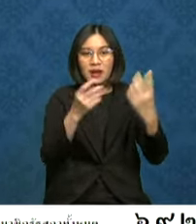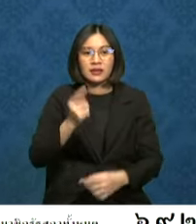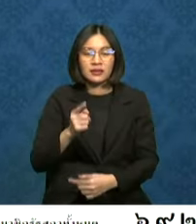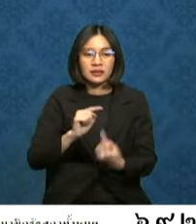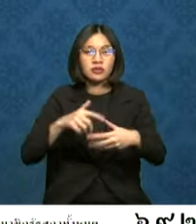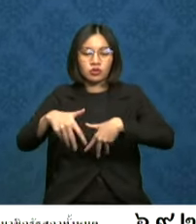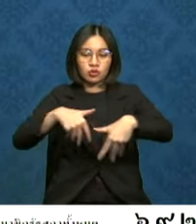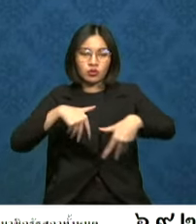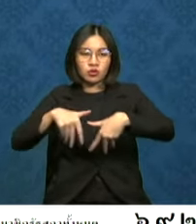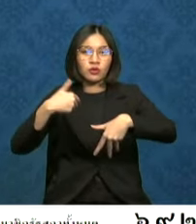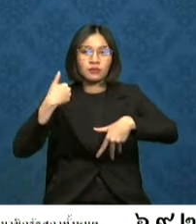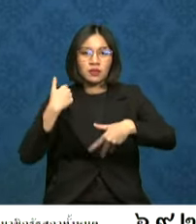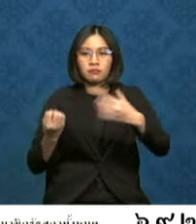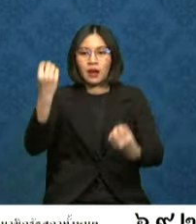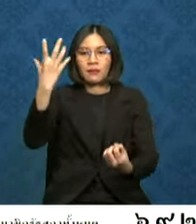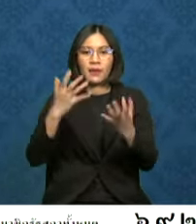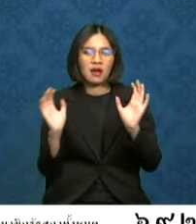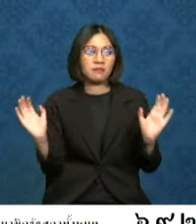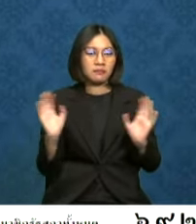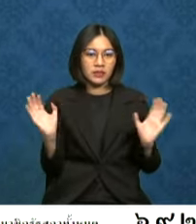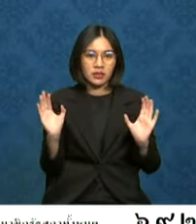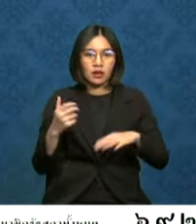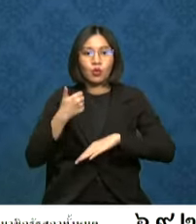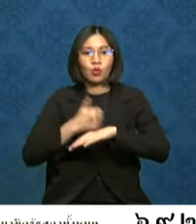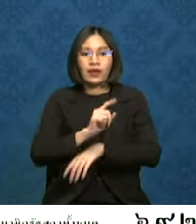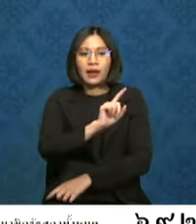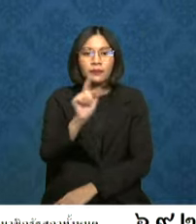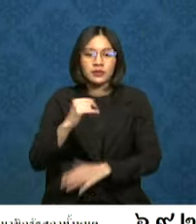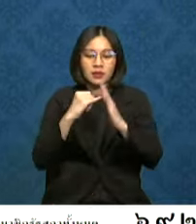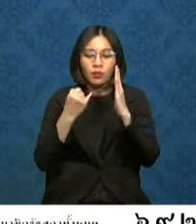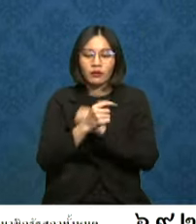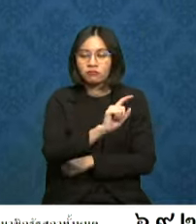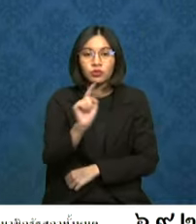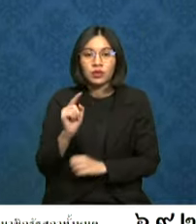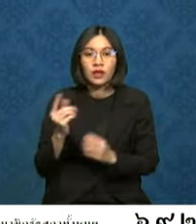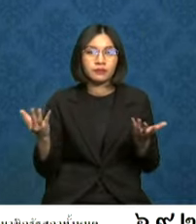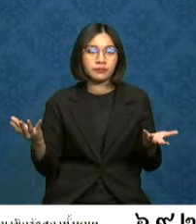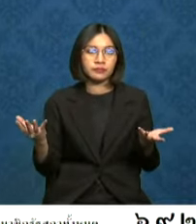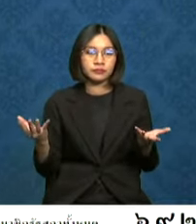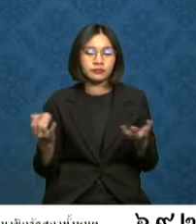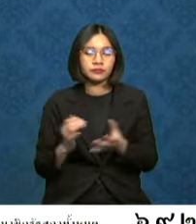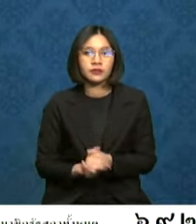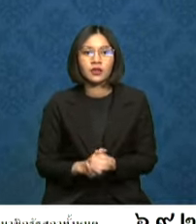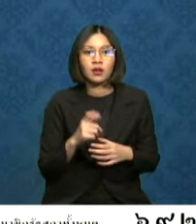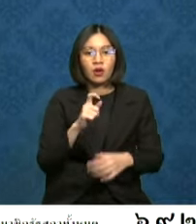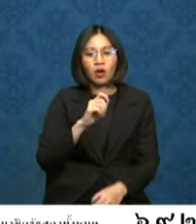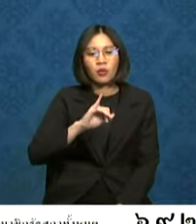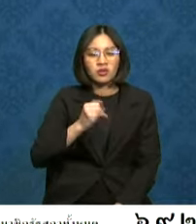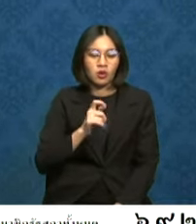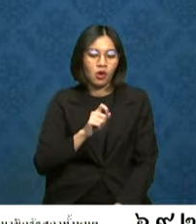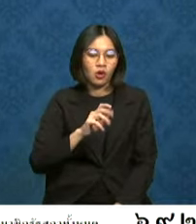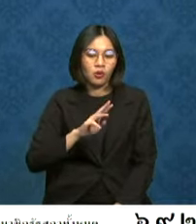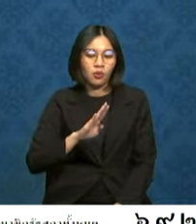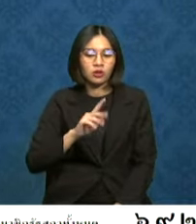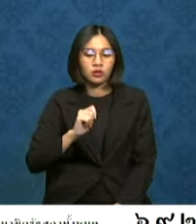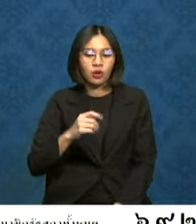แลมเป็ชุมชน มัไมใช่ป่าผู้วา CEO อยู่ไหนครับเพระเป็แบบนี้ท้องถินก็นำไฟฟาไปให้ประชาชน